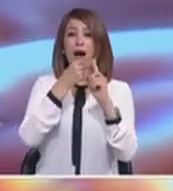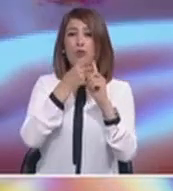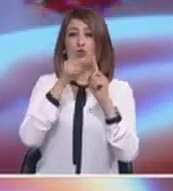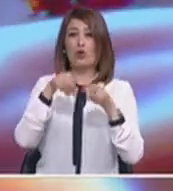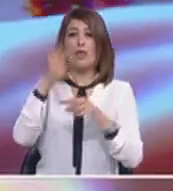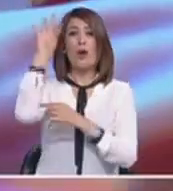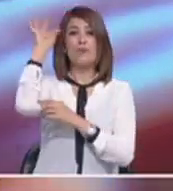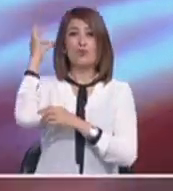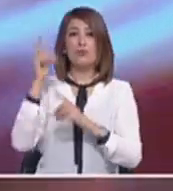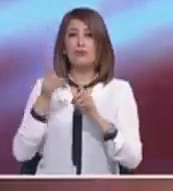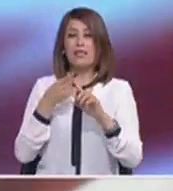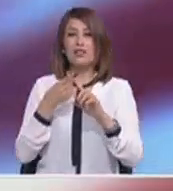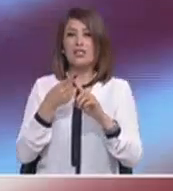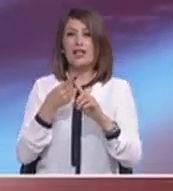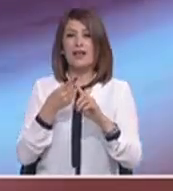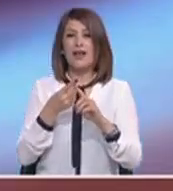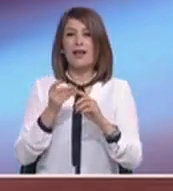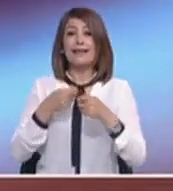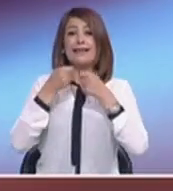في حاجات